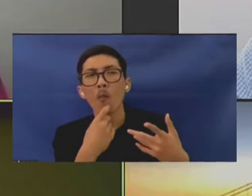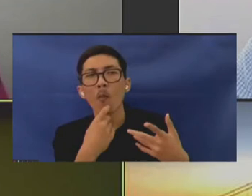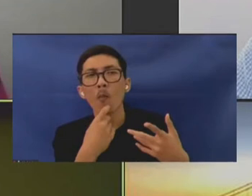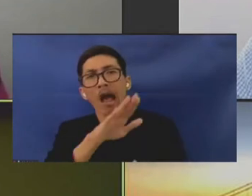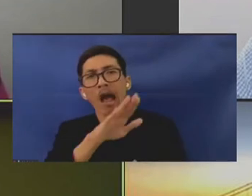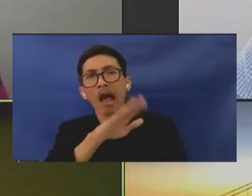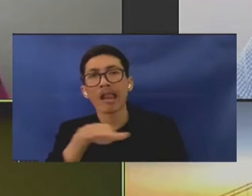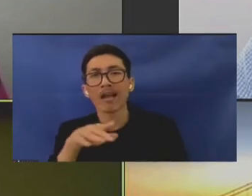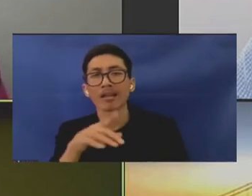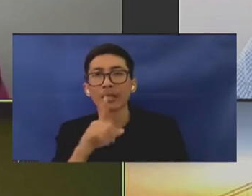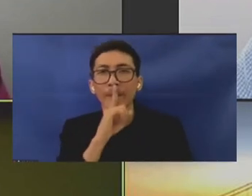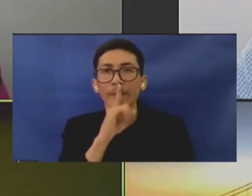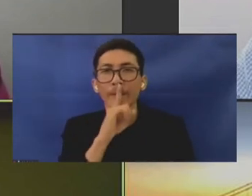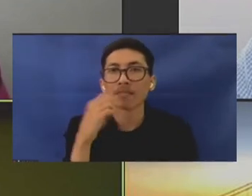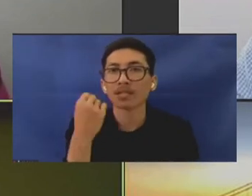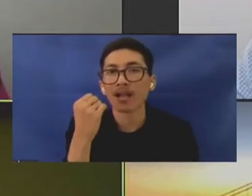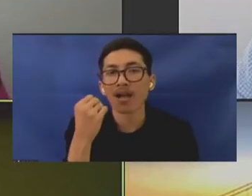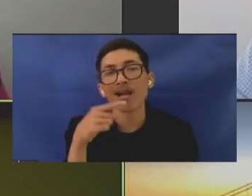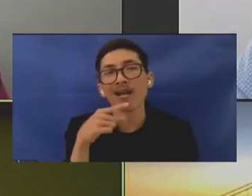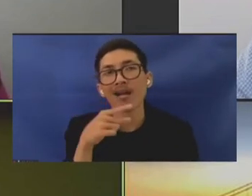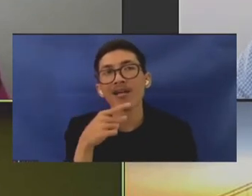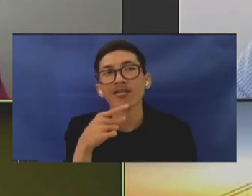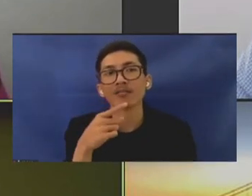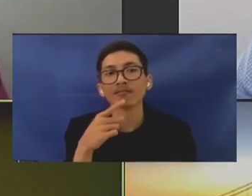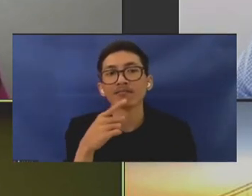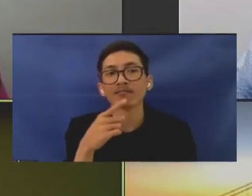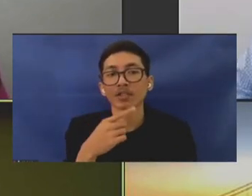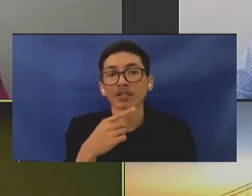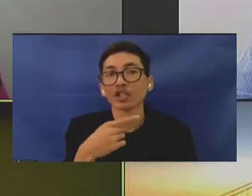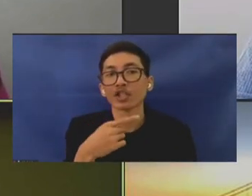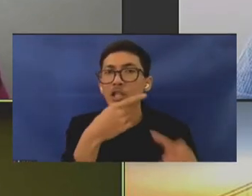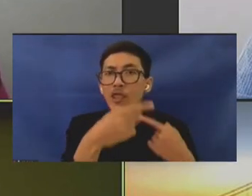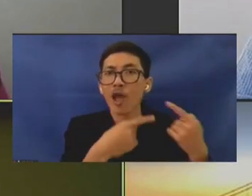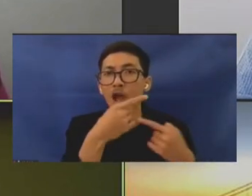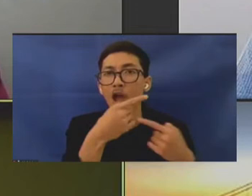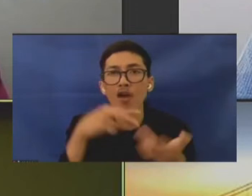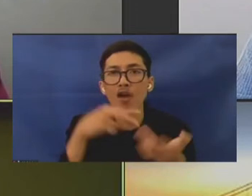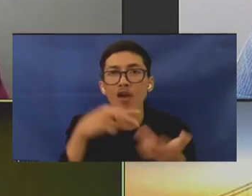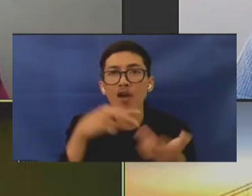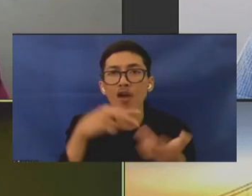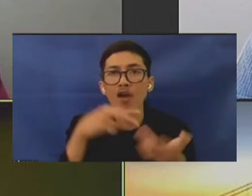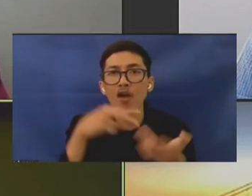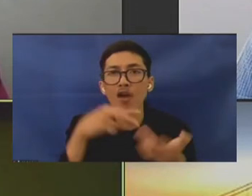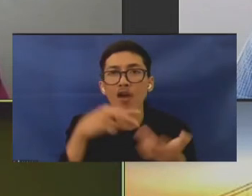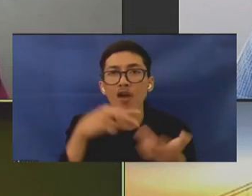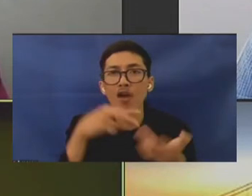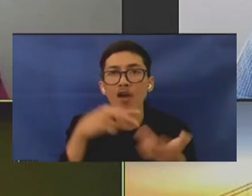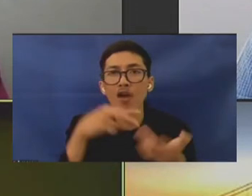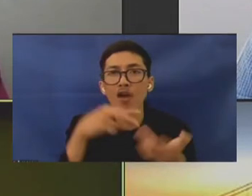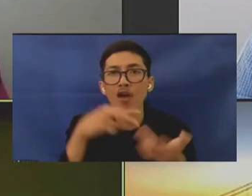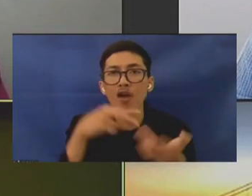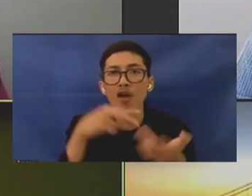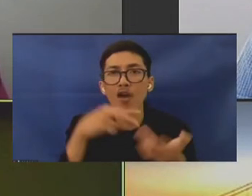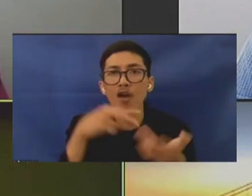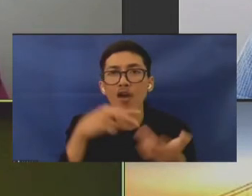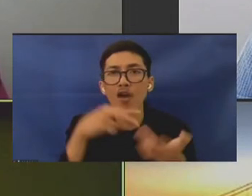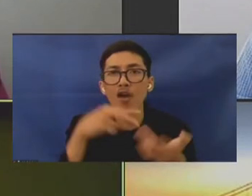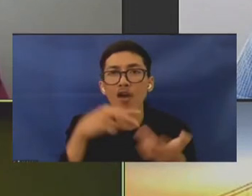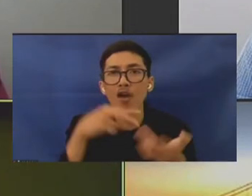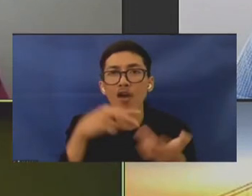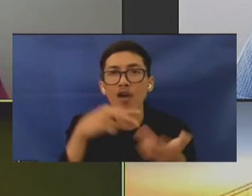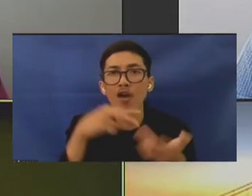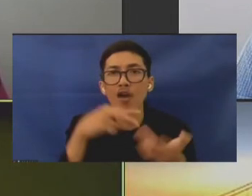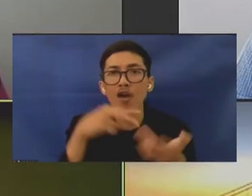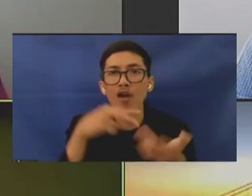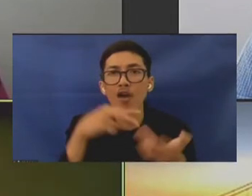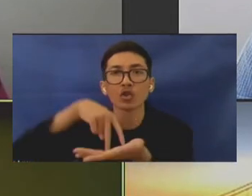ya, jadi kadang-kadang dia sambil cerita, dia kadang sambil loncat-loncat. Jangan loncat-loncat, kedengeran suara loncat-loncatnya, saya bilang